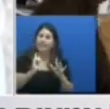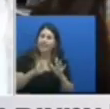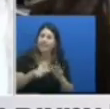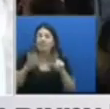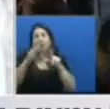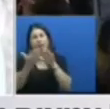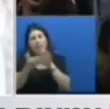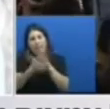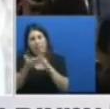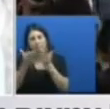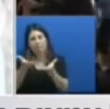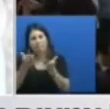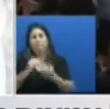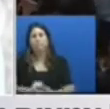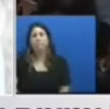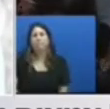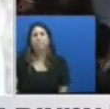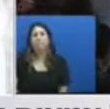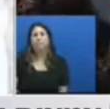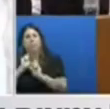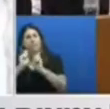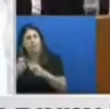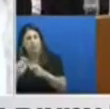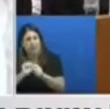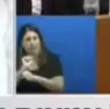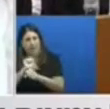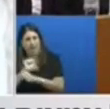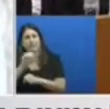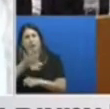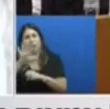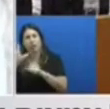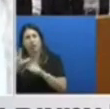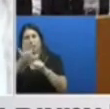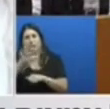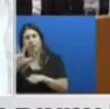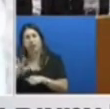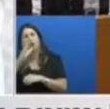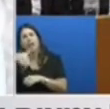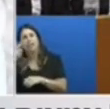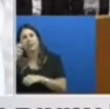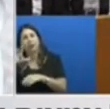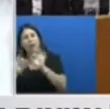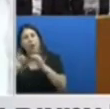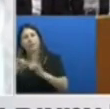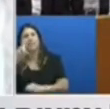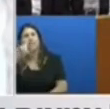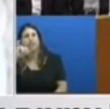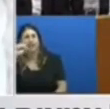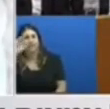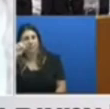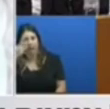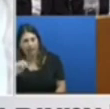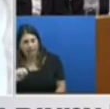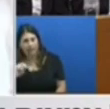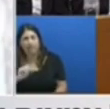והאג'נדה שלה היא כמו האג'נדה של בן גוריון כן בית משפט עליון לא ידון במה מוסרי או לא מוסרי מה טוב או לא טוב הוא ידון בדבר